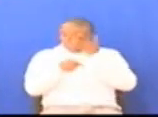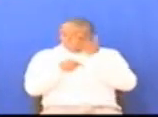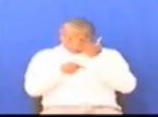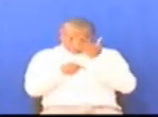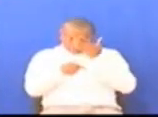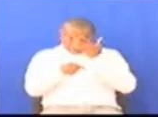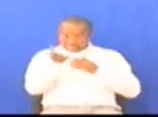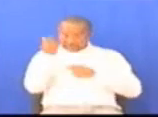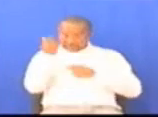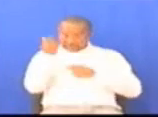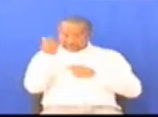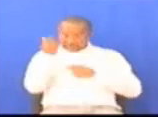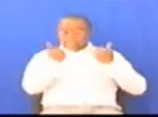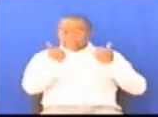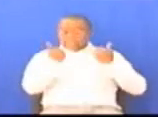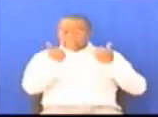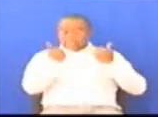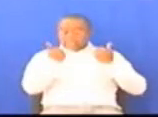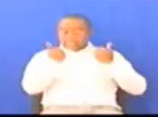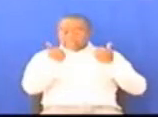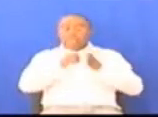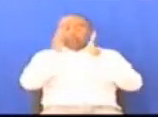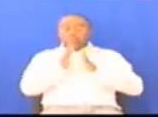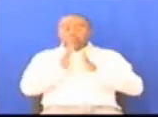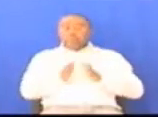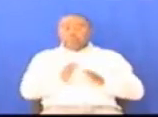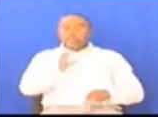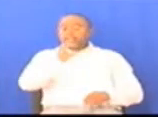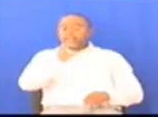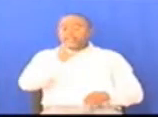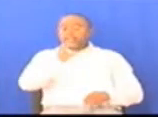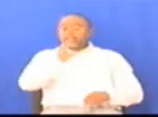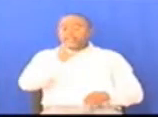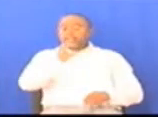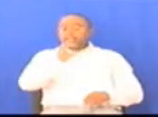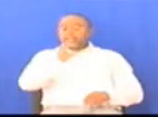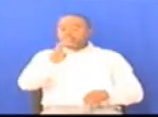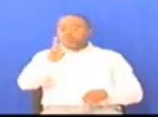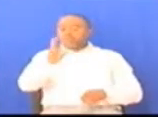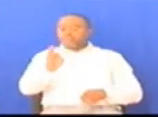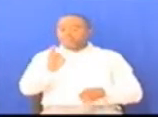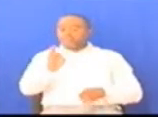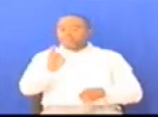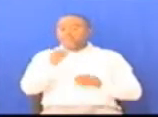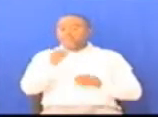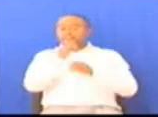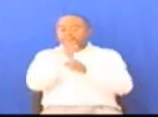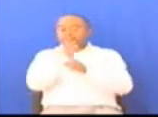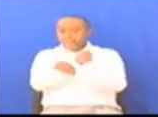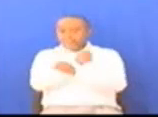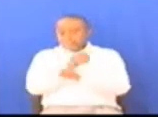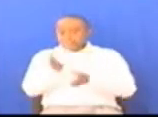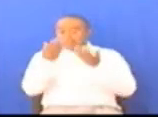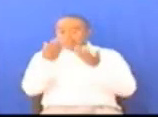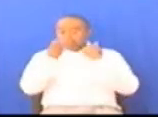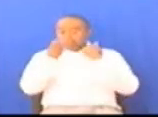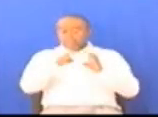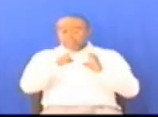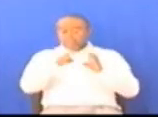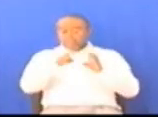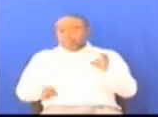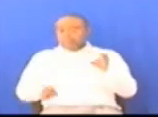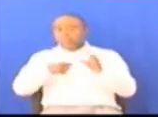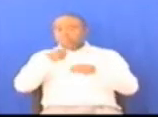hichi, alikuwa katibu mkuu wa chama chetu cha wananchi CUF, lakini kwa bahati mbaya akatuacha. Mimi